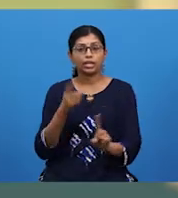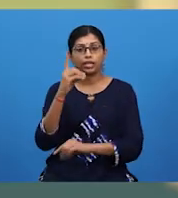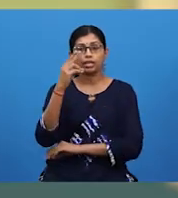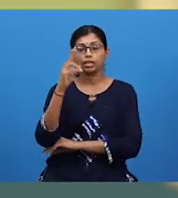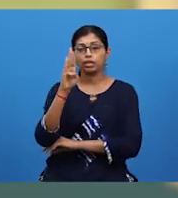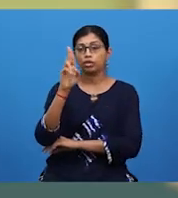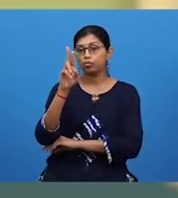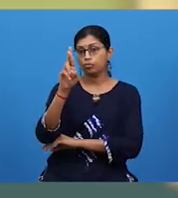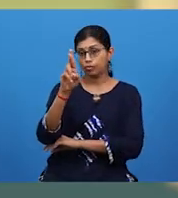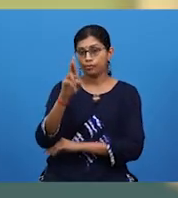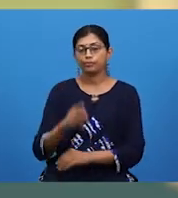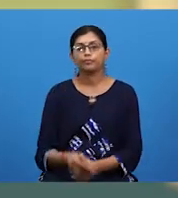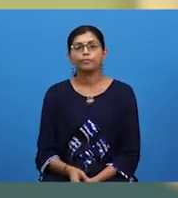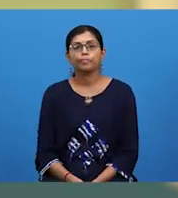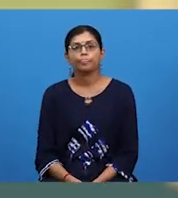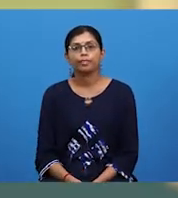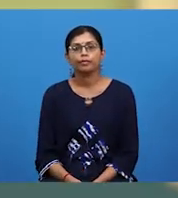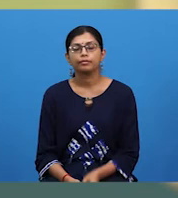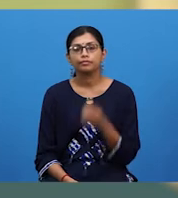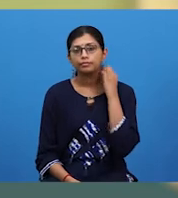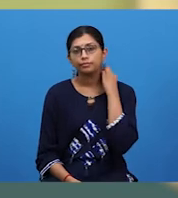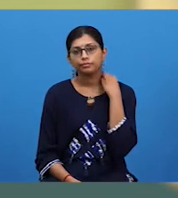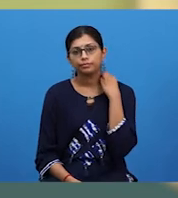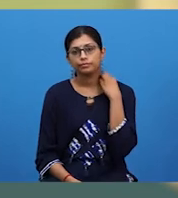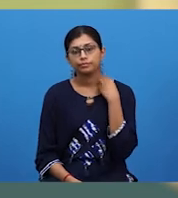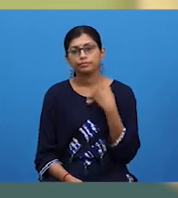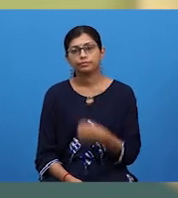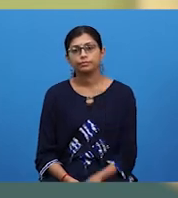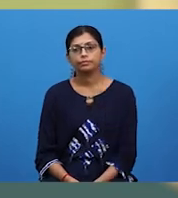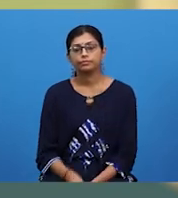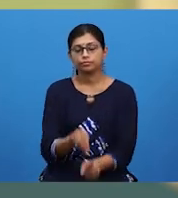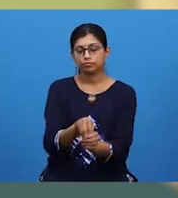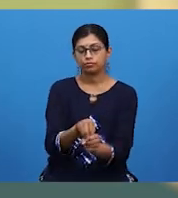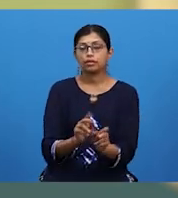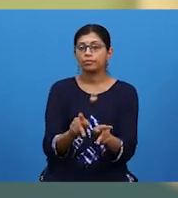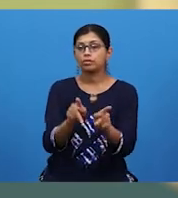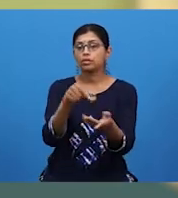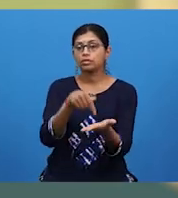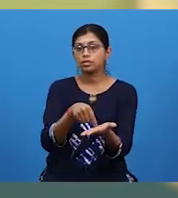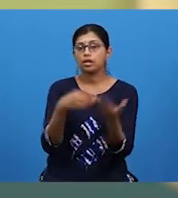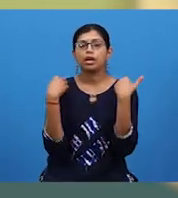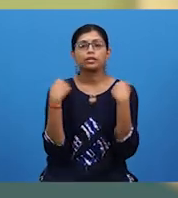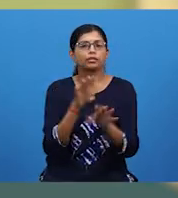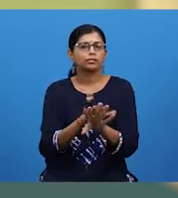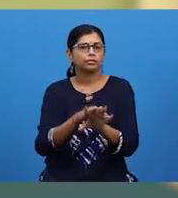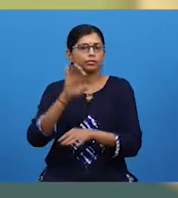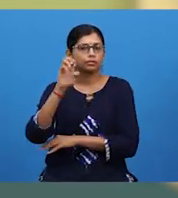Sepanjang proses pencernaan, terdapat beberapa jenis enzim yang terlibat dalam proses tersebut.